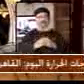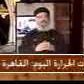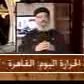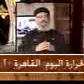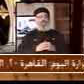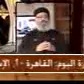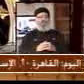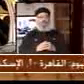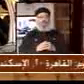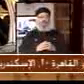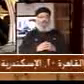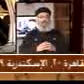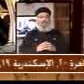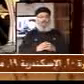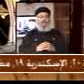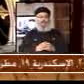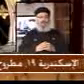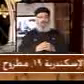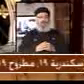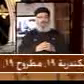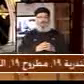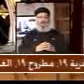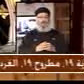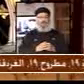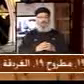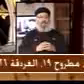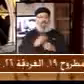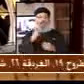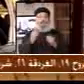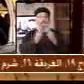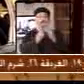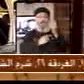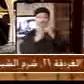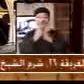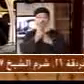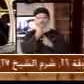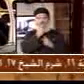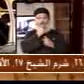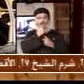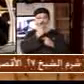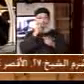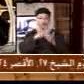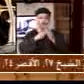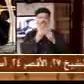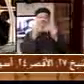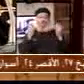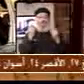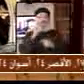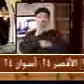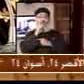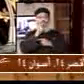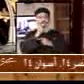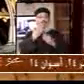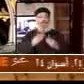وصاحب القليل اللي في إيديه ده ما يعملش حاجة، لكن مع المسيح هيعمل حاجات كتيرة خالص. فتعلم أن